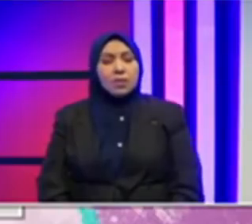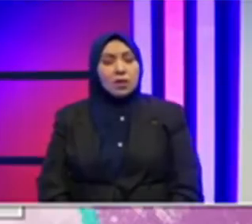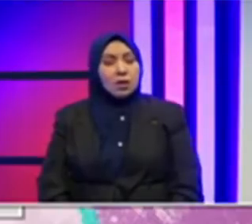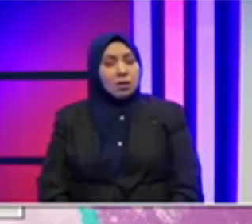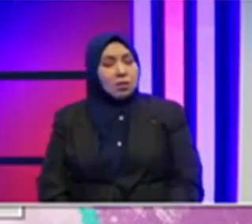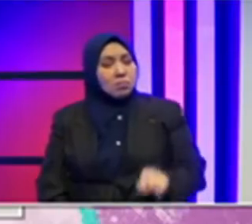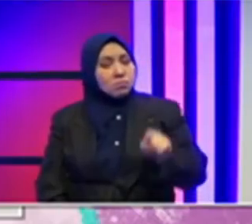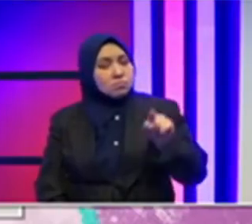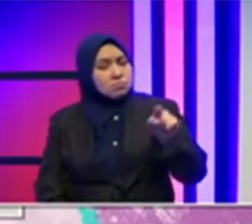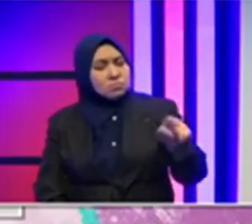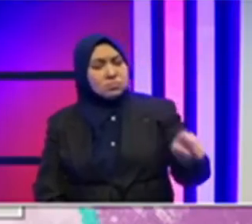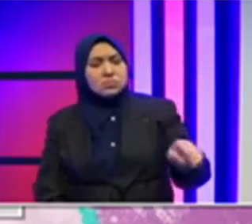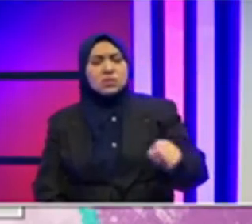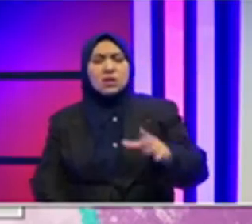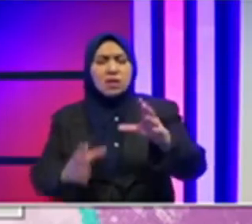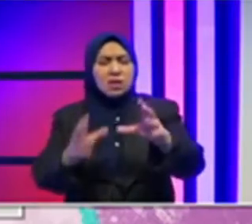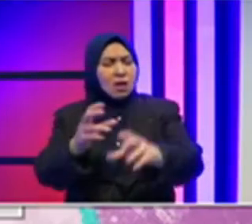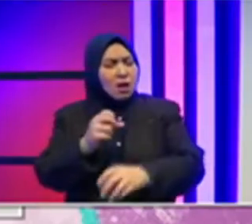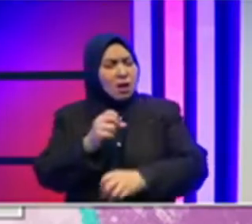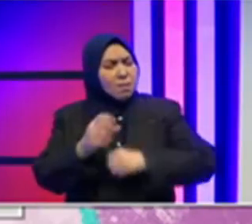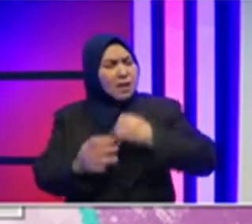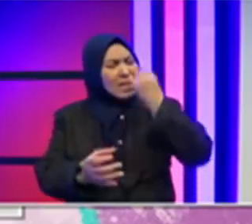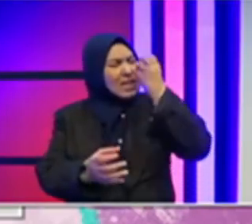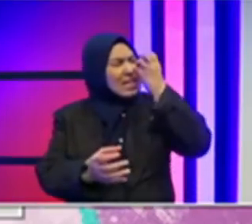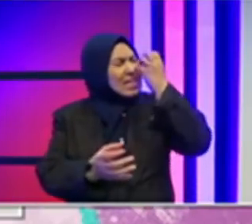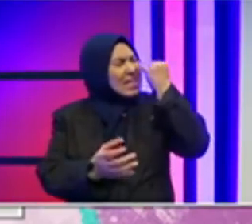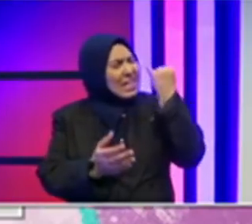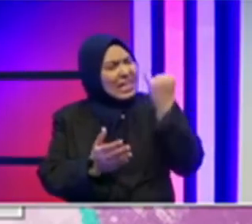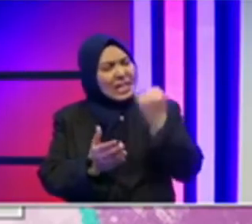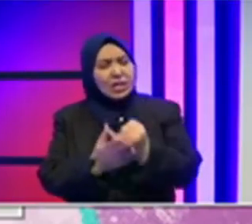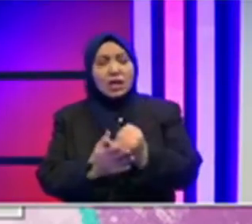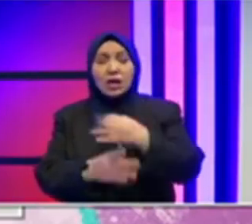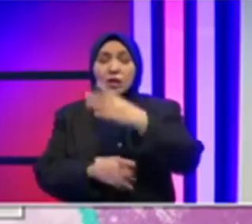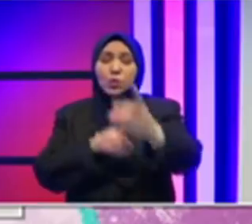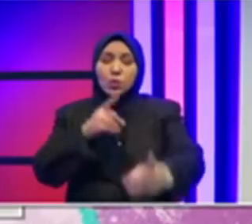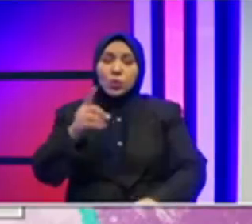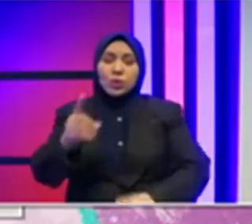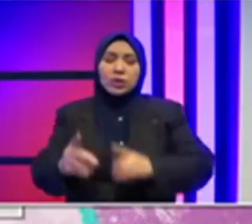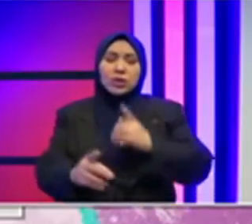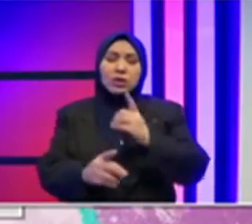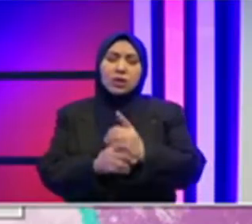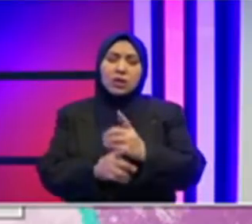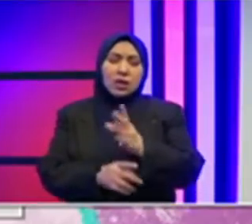له في الدنيا خزي